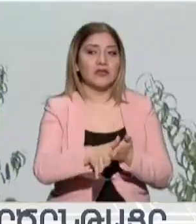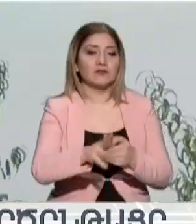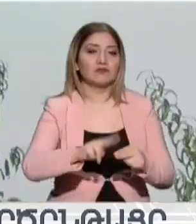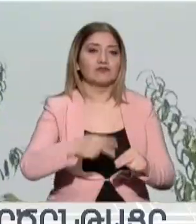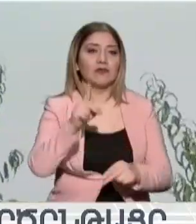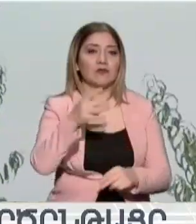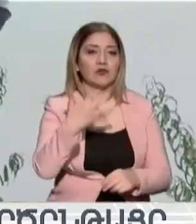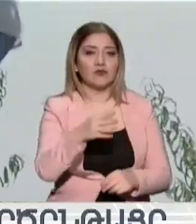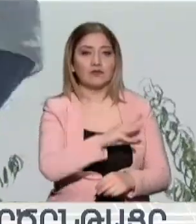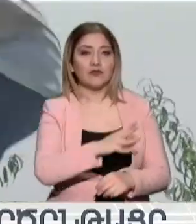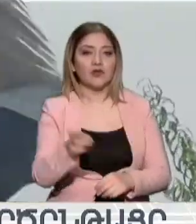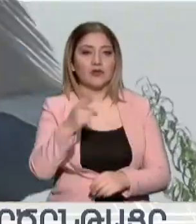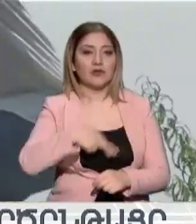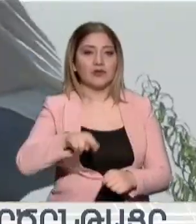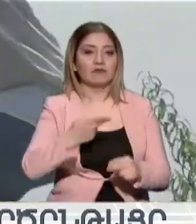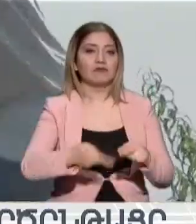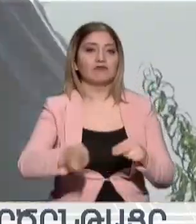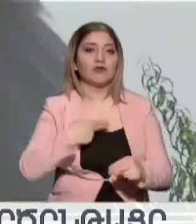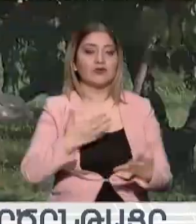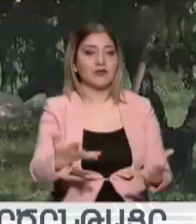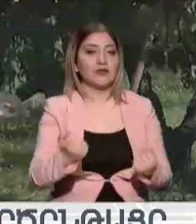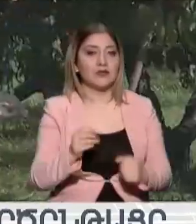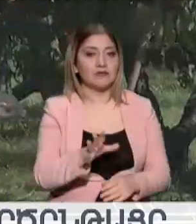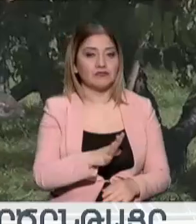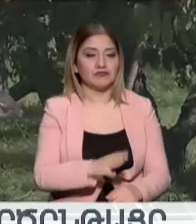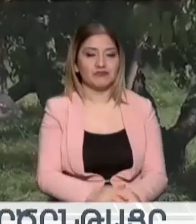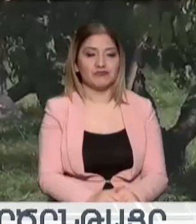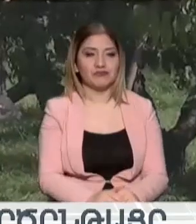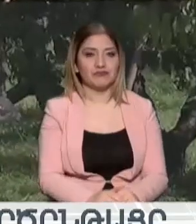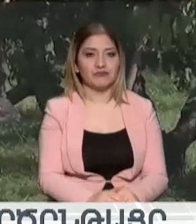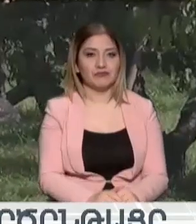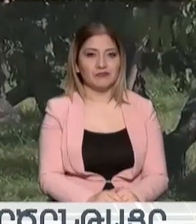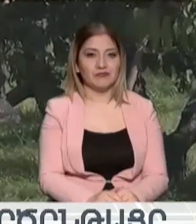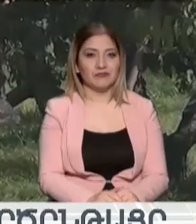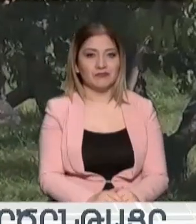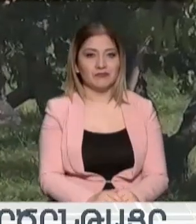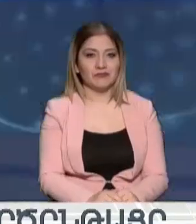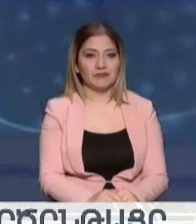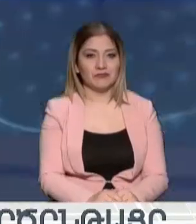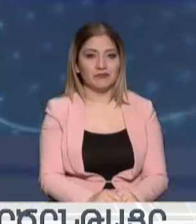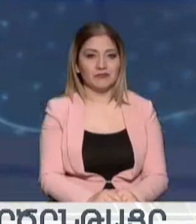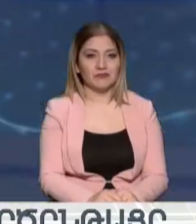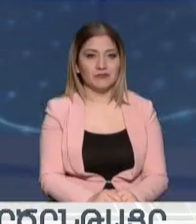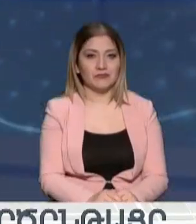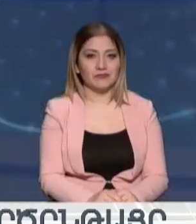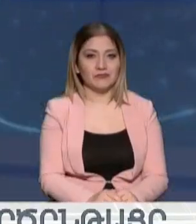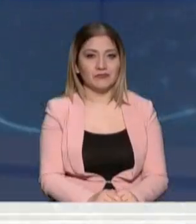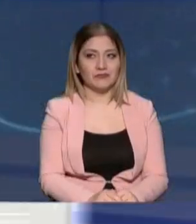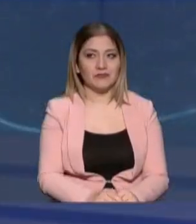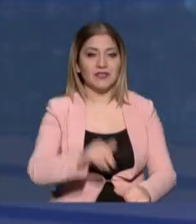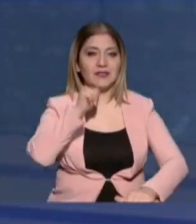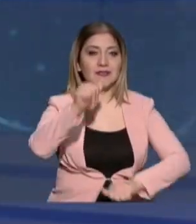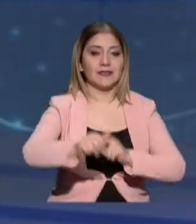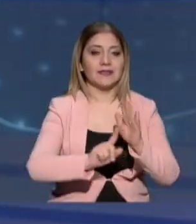շուրջ 150 միլիոն դրամի փոխհատուցում է տրվել։ Վահե Կոստանդյան, Ռոմիկ Խաչատրյան, Լուրեր։